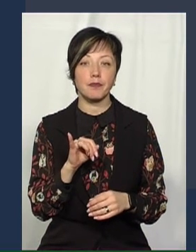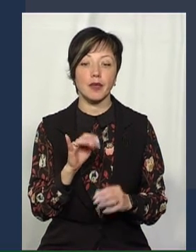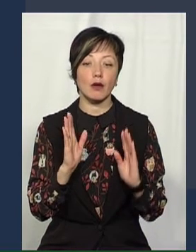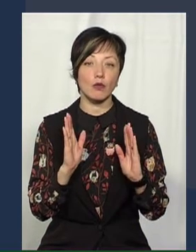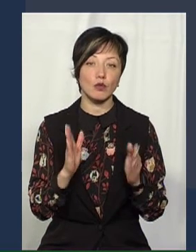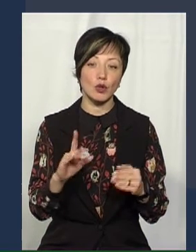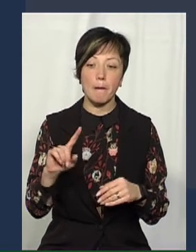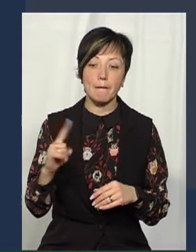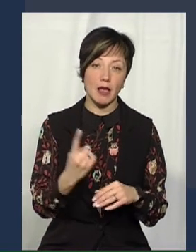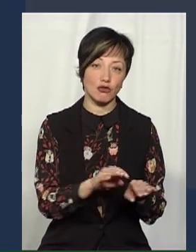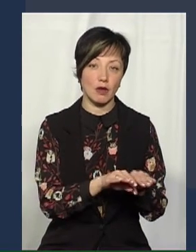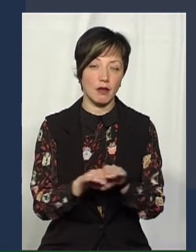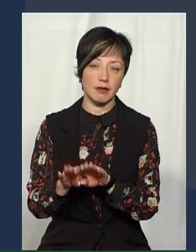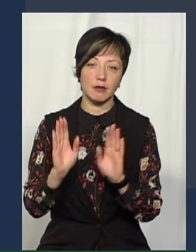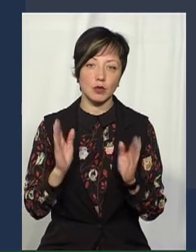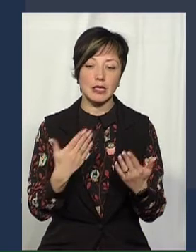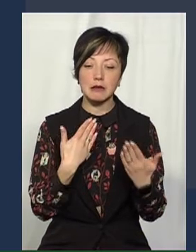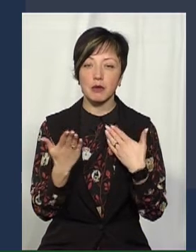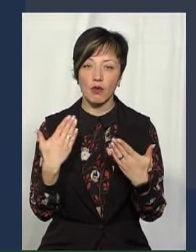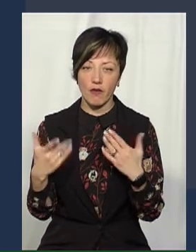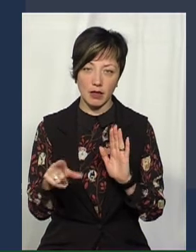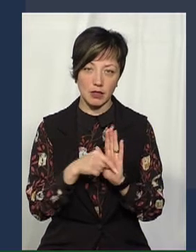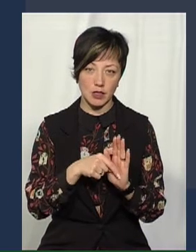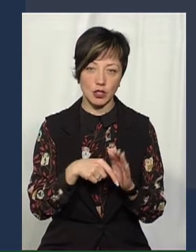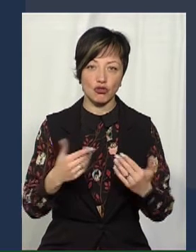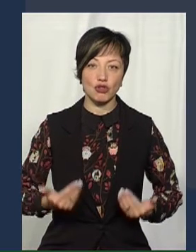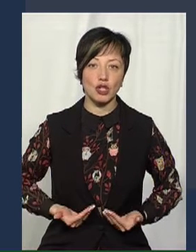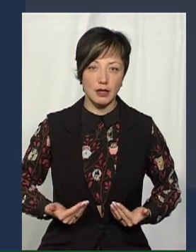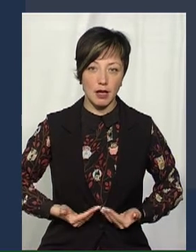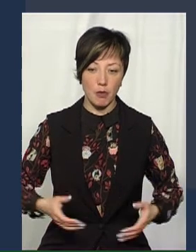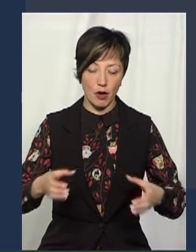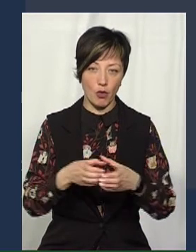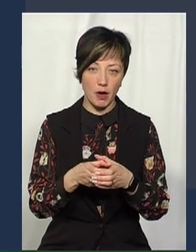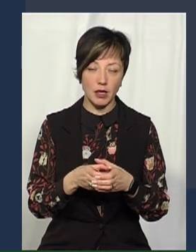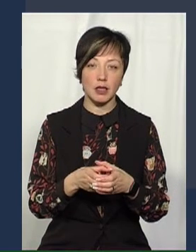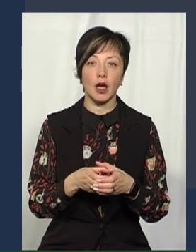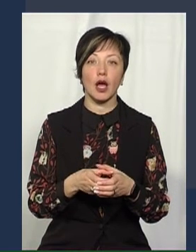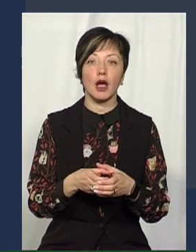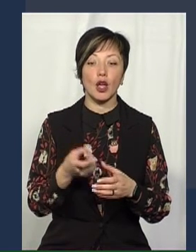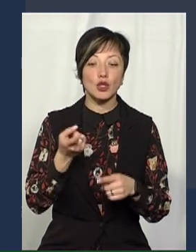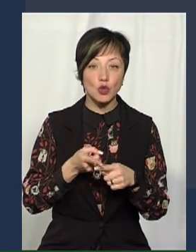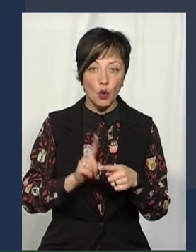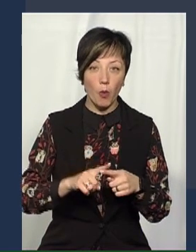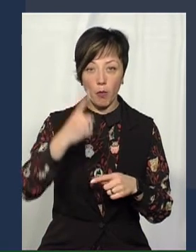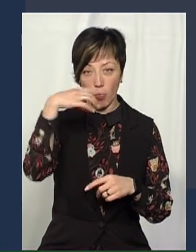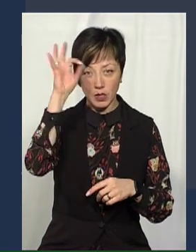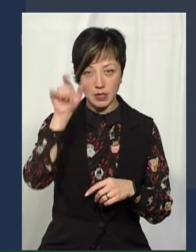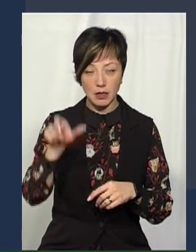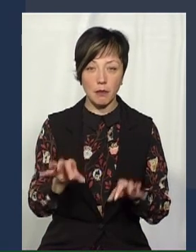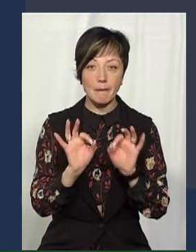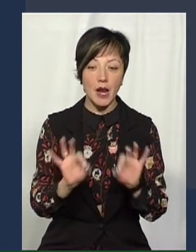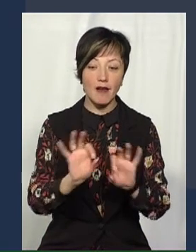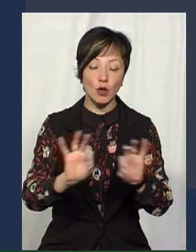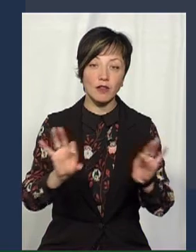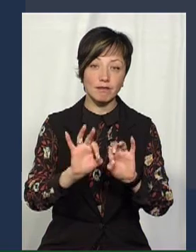будуть та перша ланка, яка буде спілкуватися з жителями громади. Цьому поліцейському офіцеру треба буде правильно донести